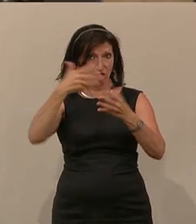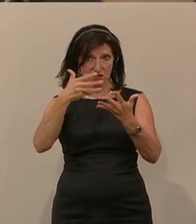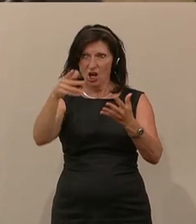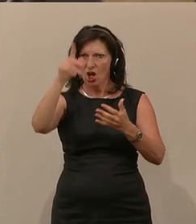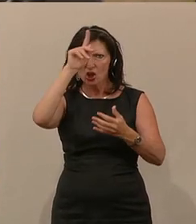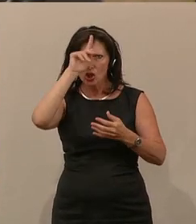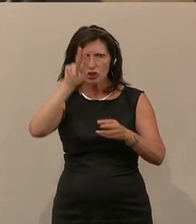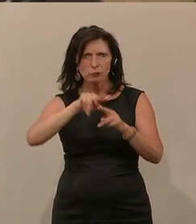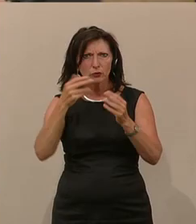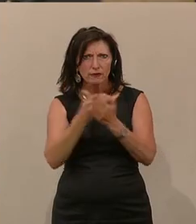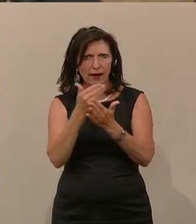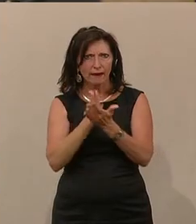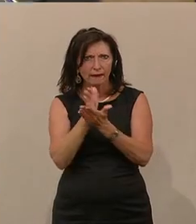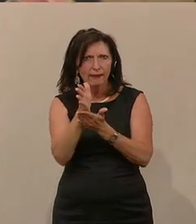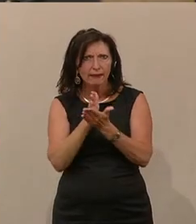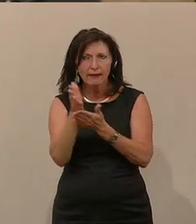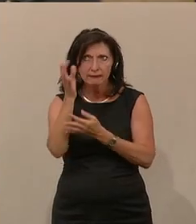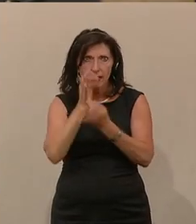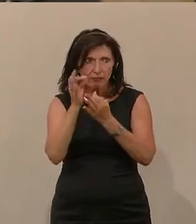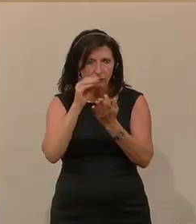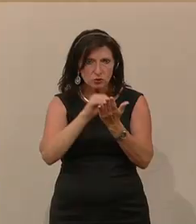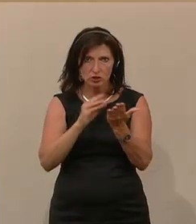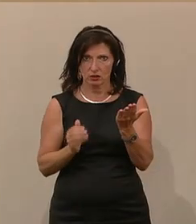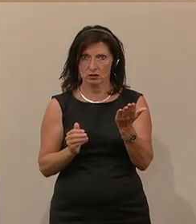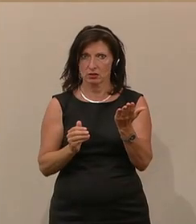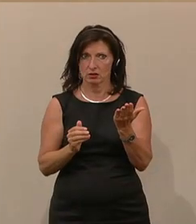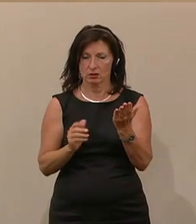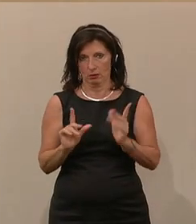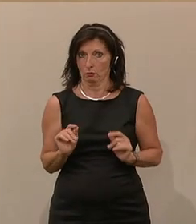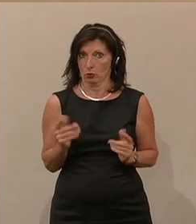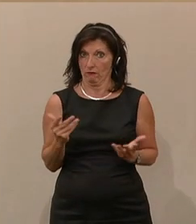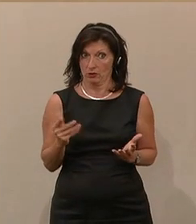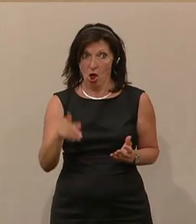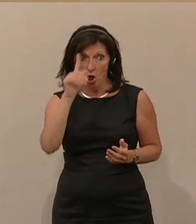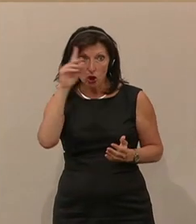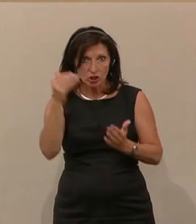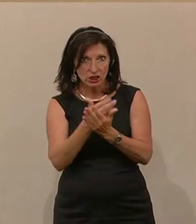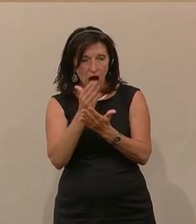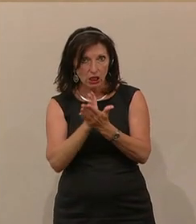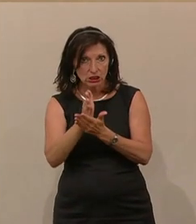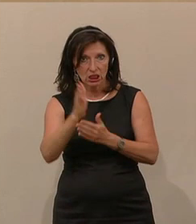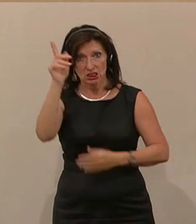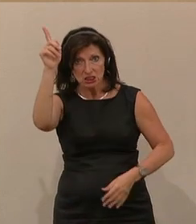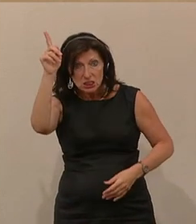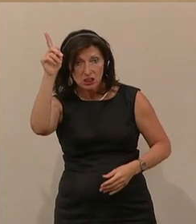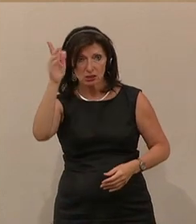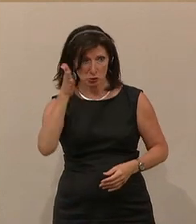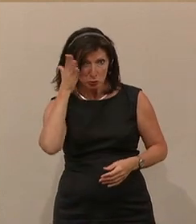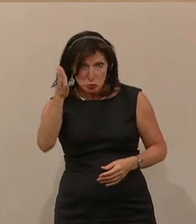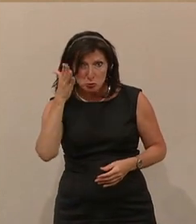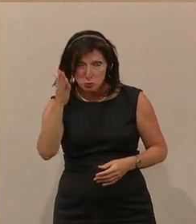deutschen bundesnachrichtendienstes das bedeutet dass erstens die deutschen nach hinten wie sie sich zweimal überlegen